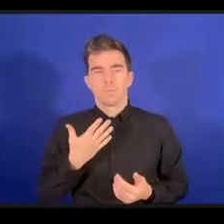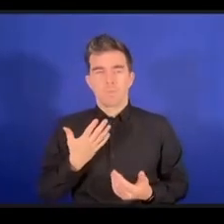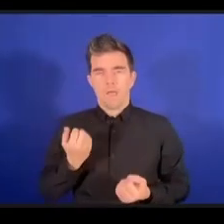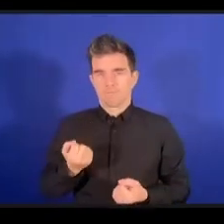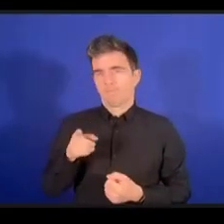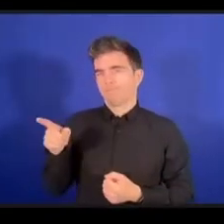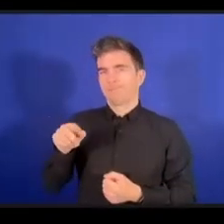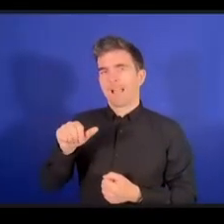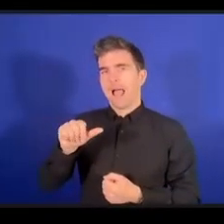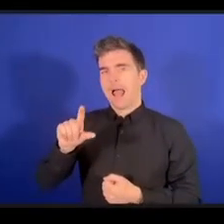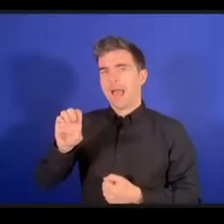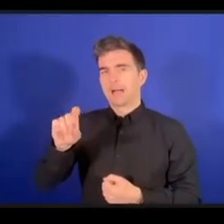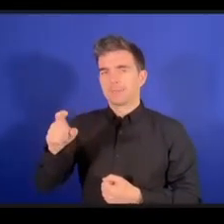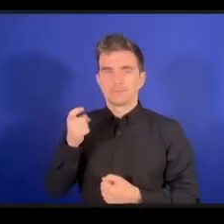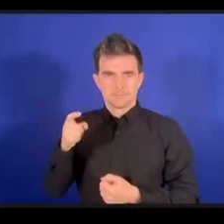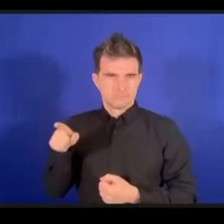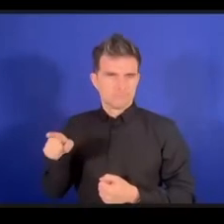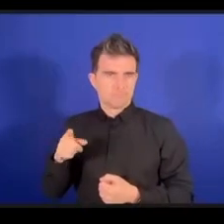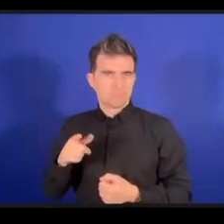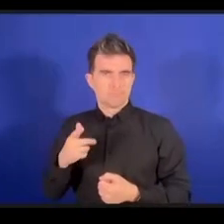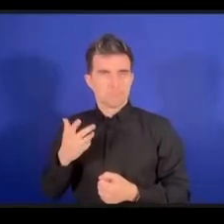谢谢。